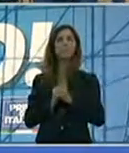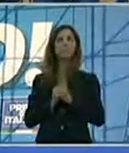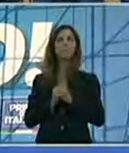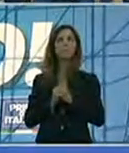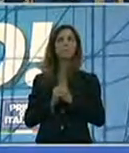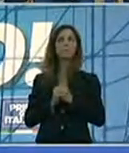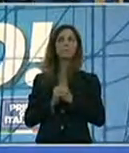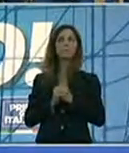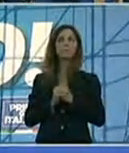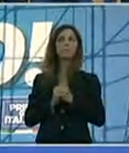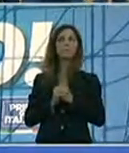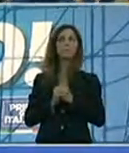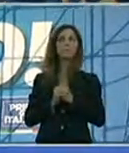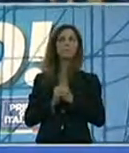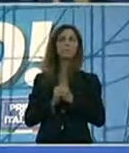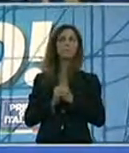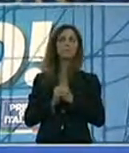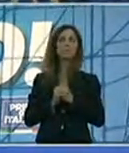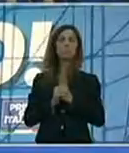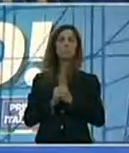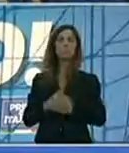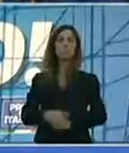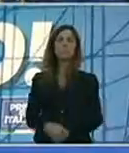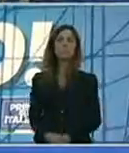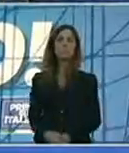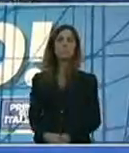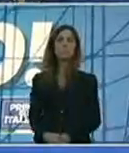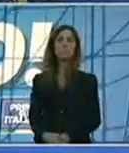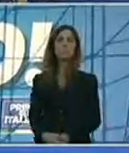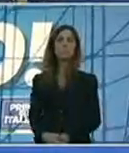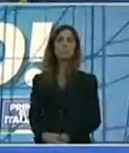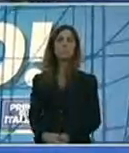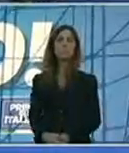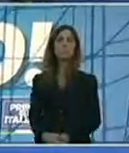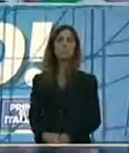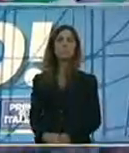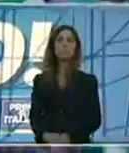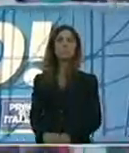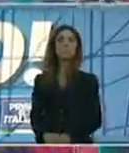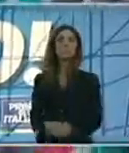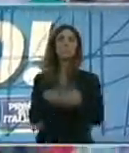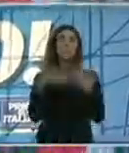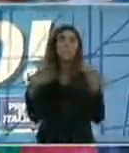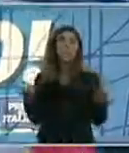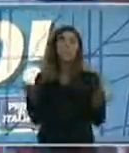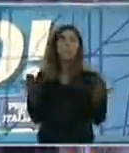se con Berlusconi era un po' freddina la piazza, con la Meloni è piuttosto calda, c'è un idem sentire perché poi i due leader parlano abbastanza